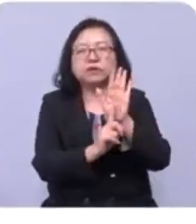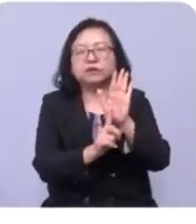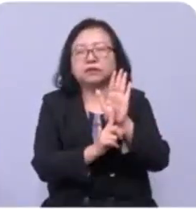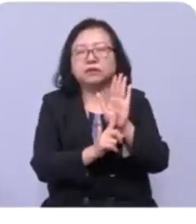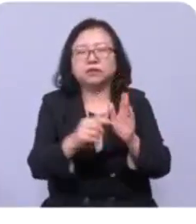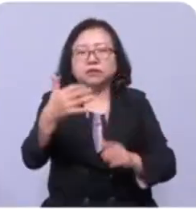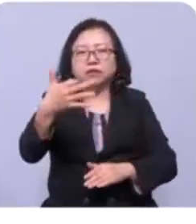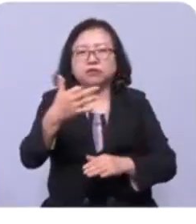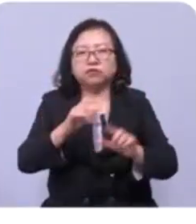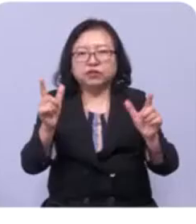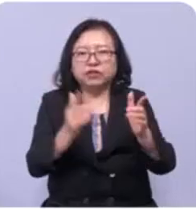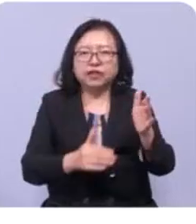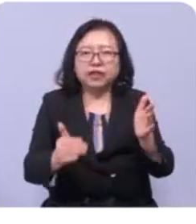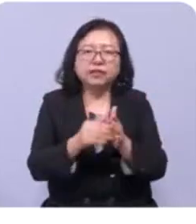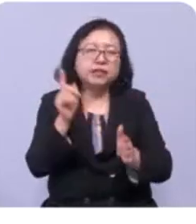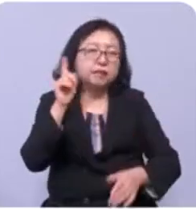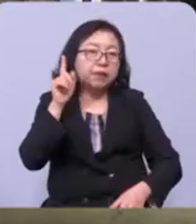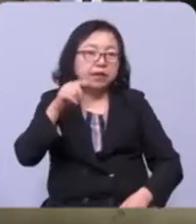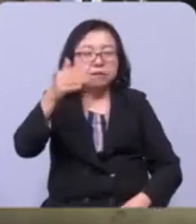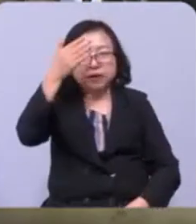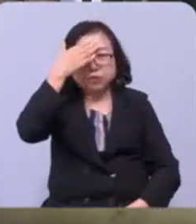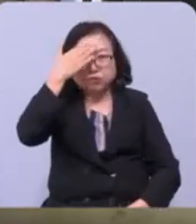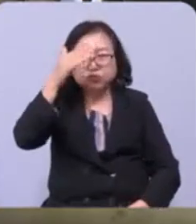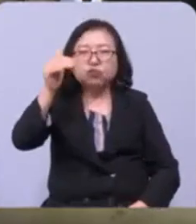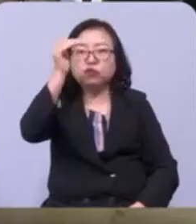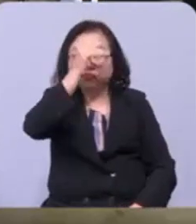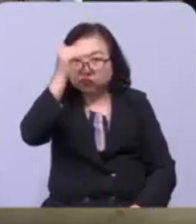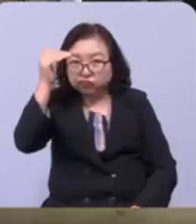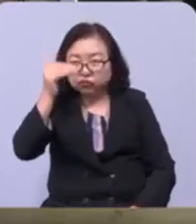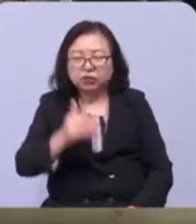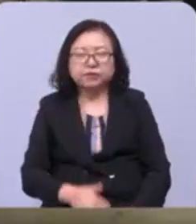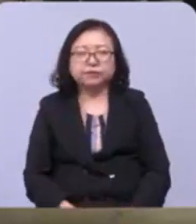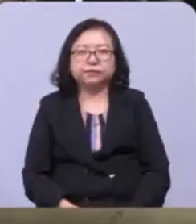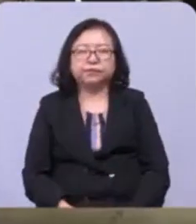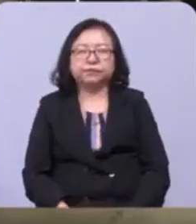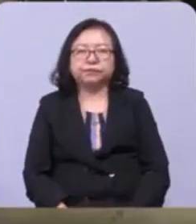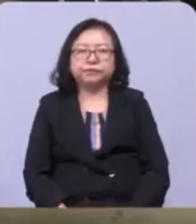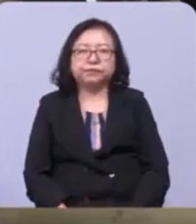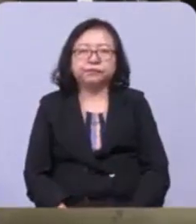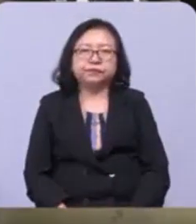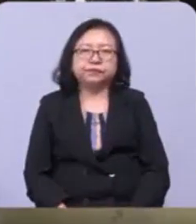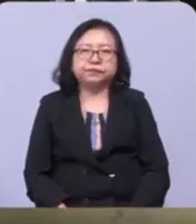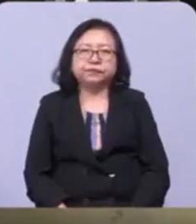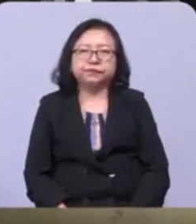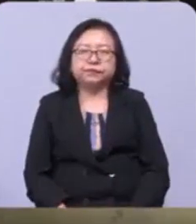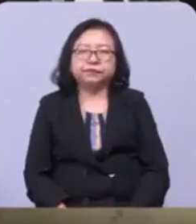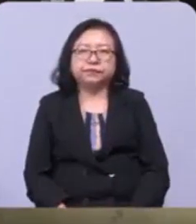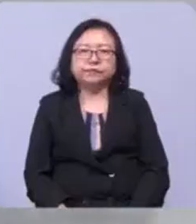19일까지 매일 무료로 관람할 수 있습니다. KBS 뉴스 천춘환입니다.